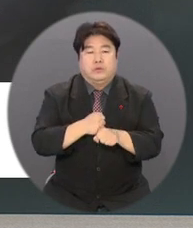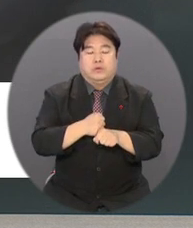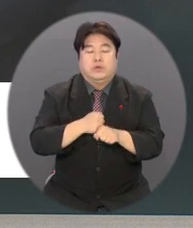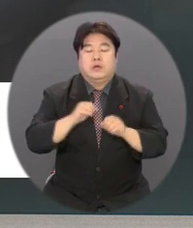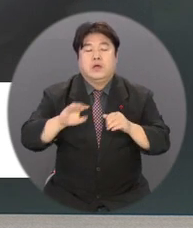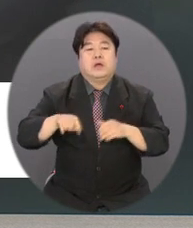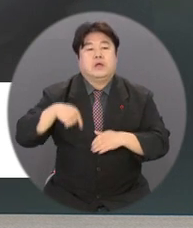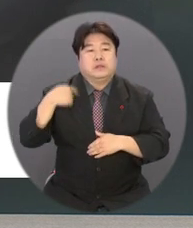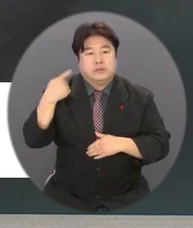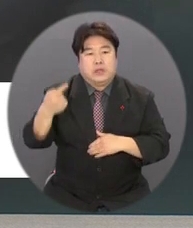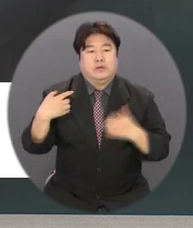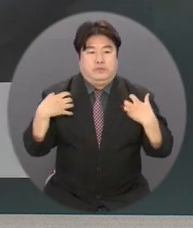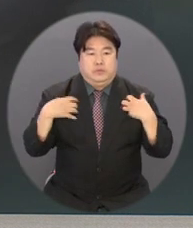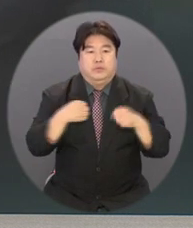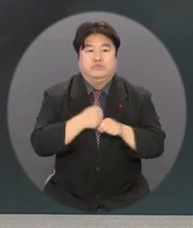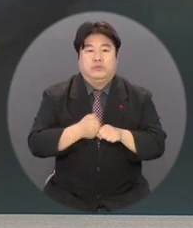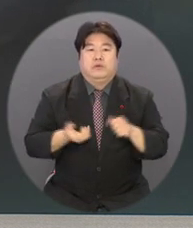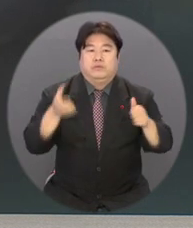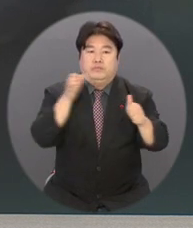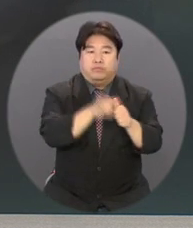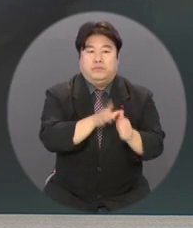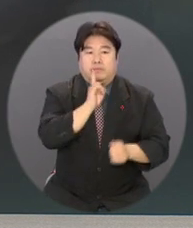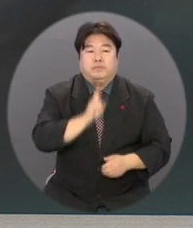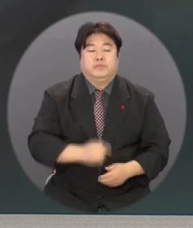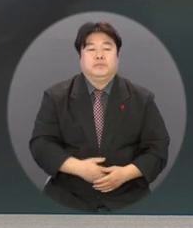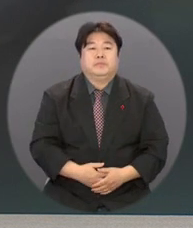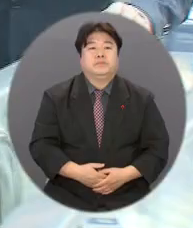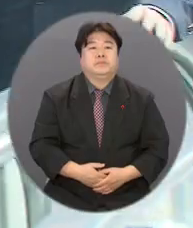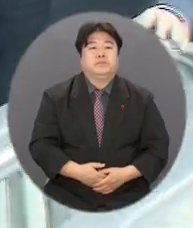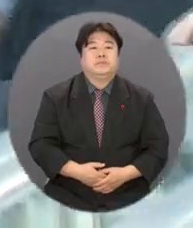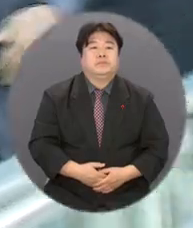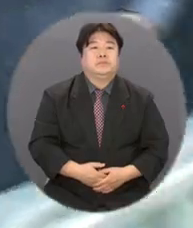정부에 넘겼습니다. 송정근 기자의 보도입니다.